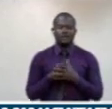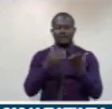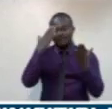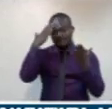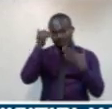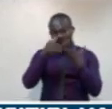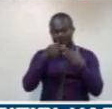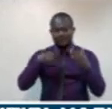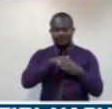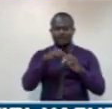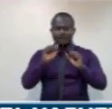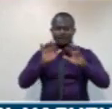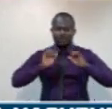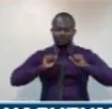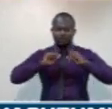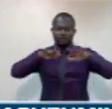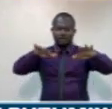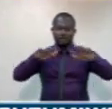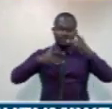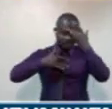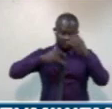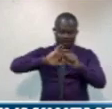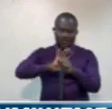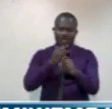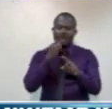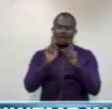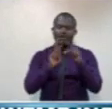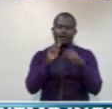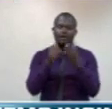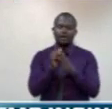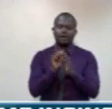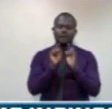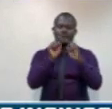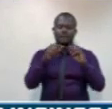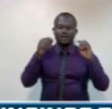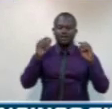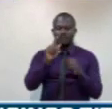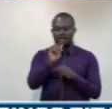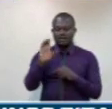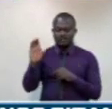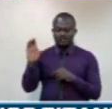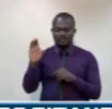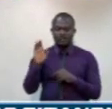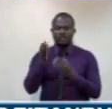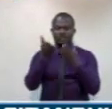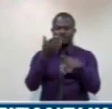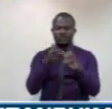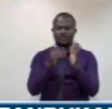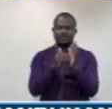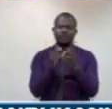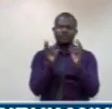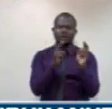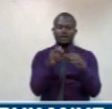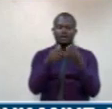Kugira ngo twirinde gukwirakwiza COVID, hari abantu bazajya kuri Kigali Convention Center bazaba bahari, ariko